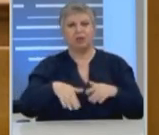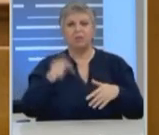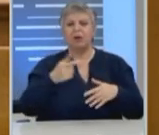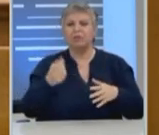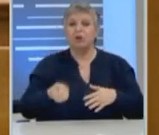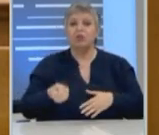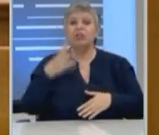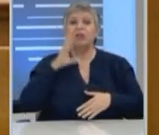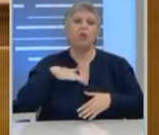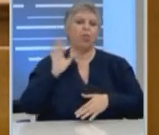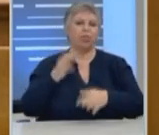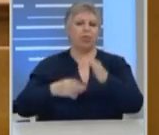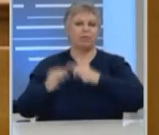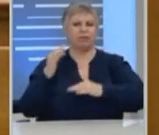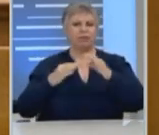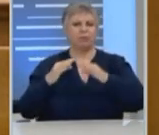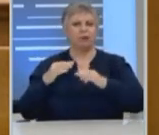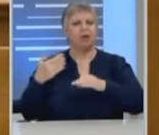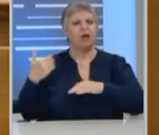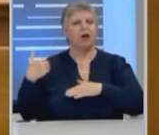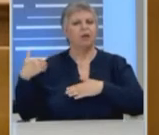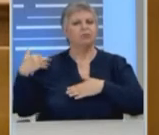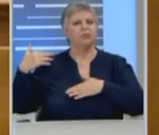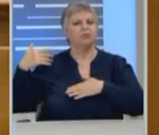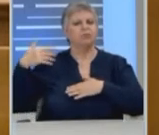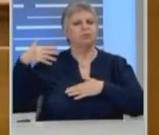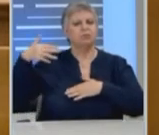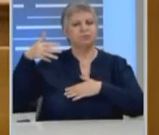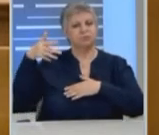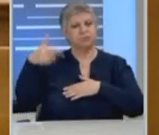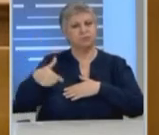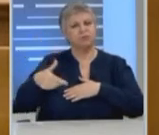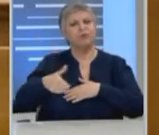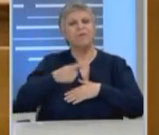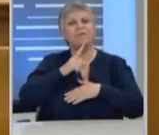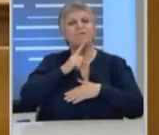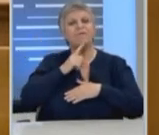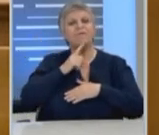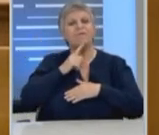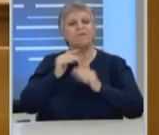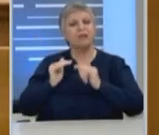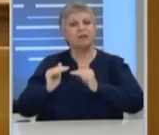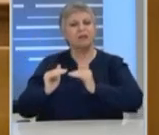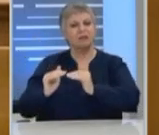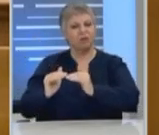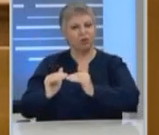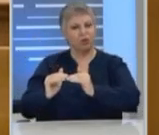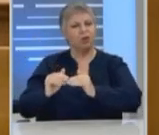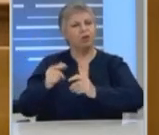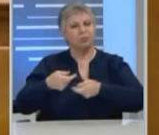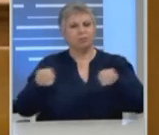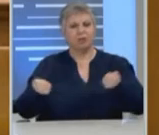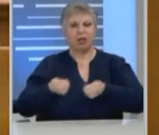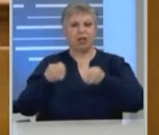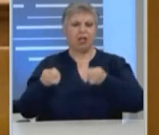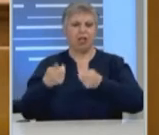που διαρκώς εδώ και αρκετό χρονικό διάστημα η πλευρά της αξιωματικής